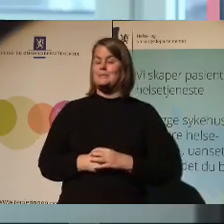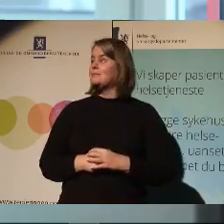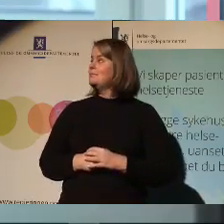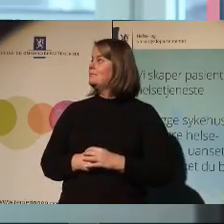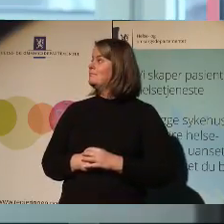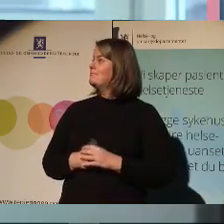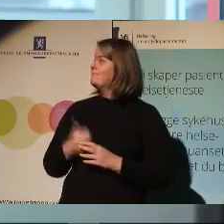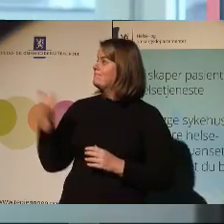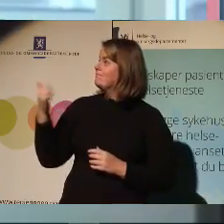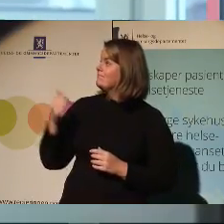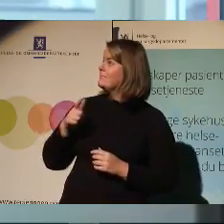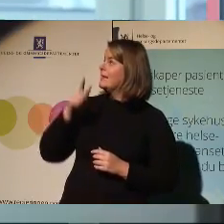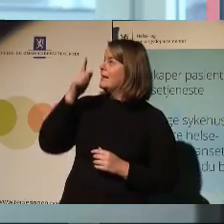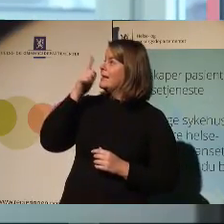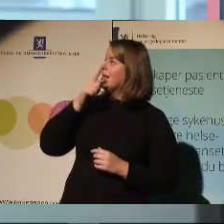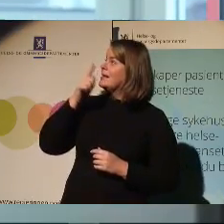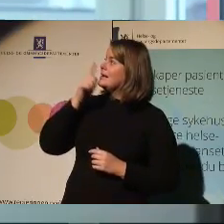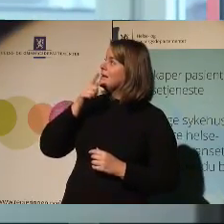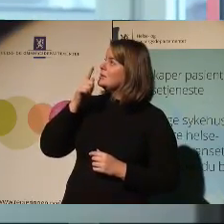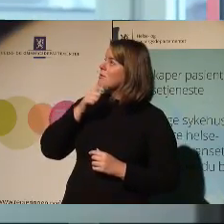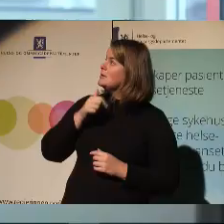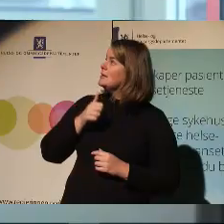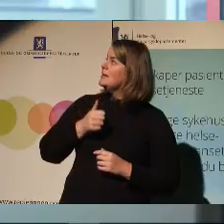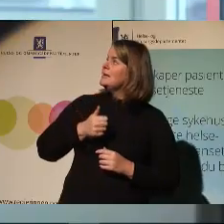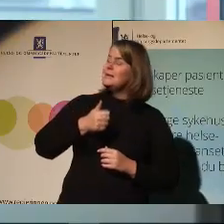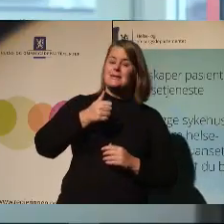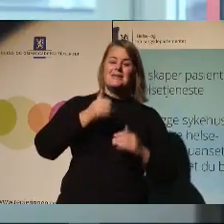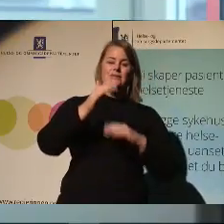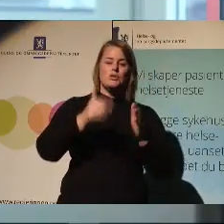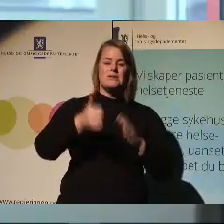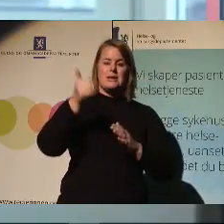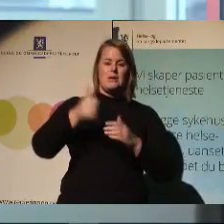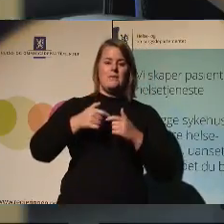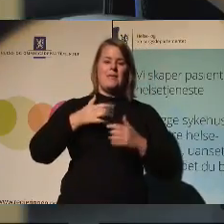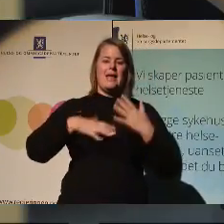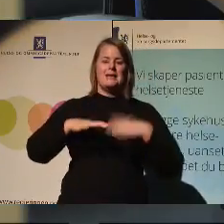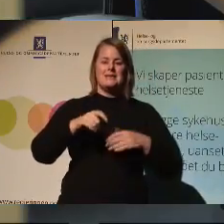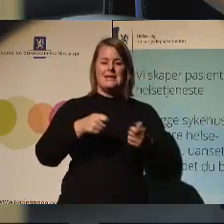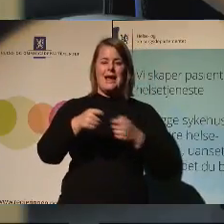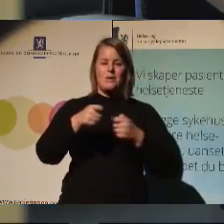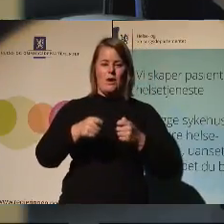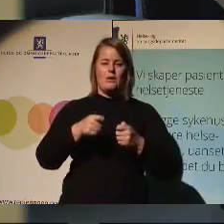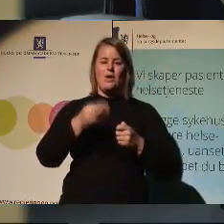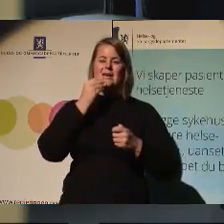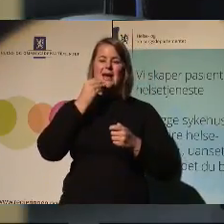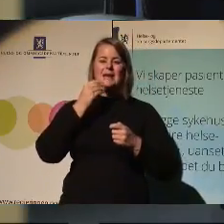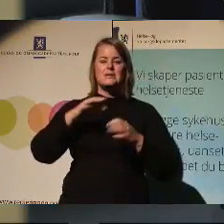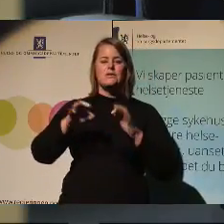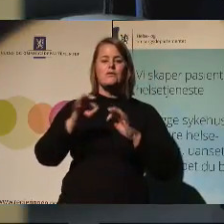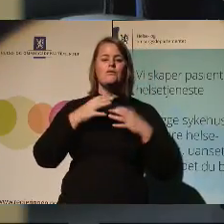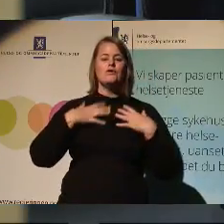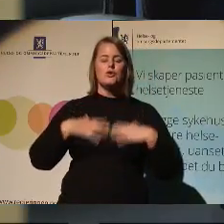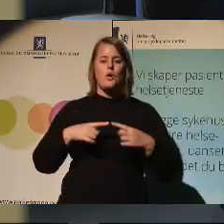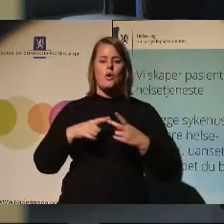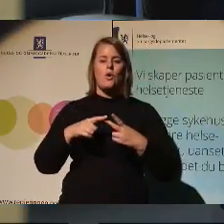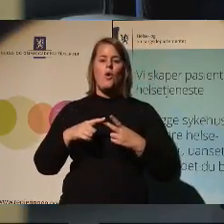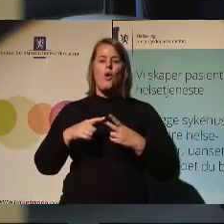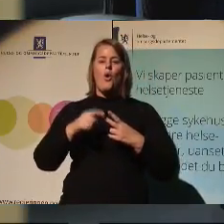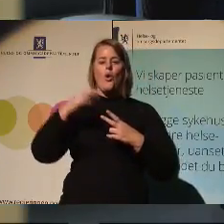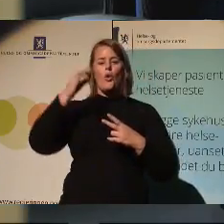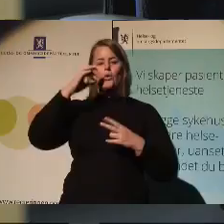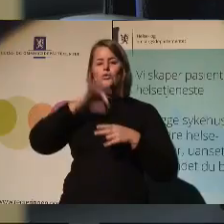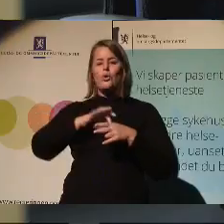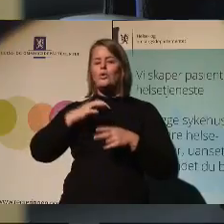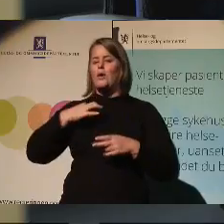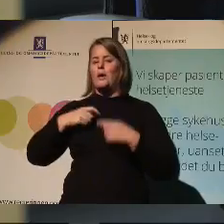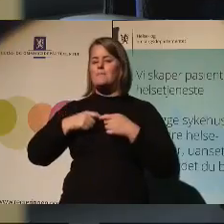Dette er Linda. Hun er divisjonsdirektør i helsedirektoratet, har bakgrunn som ernæringsfysiolog, og i tillegg har hun en doktorgrad i ernæring. Så om det er noen som kan